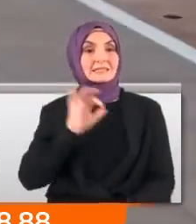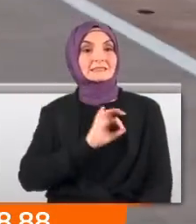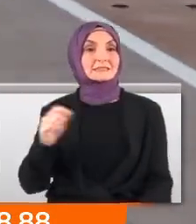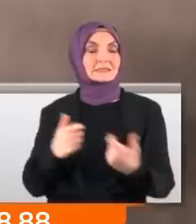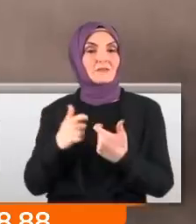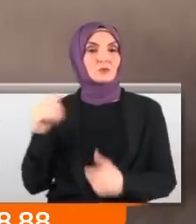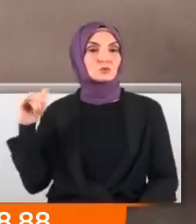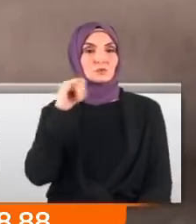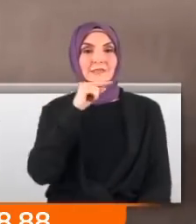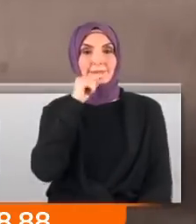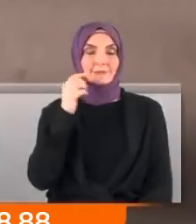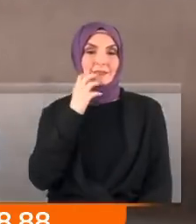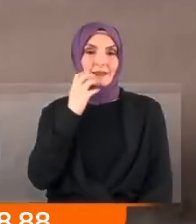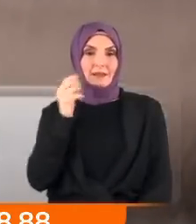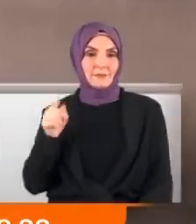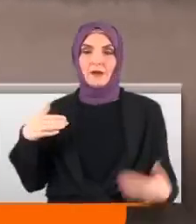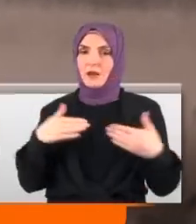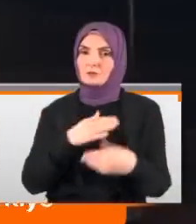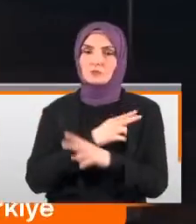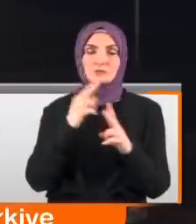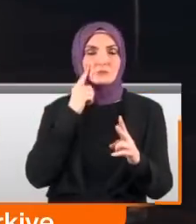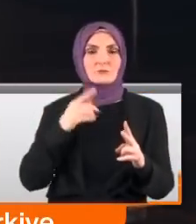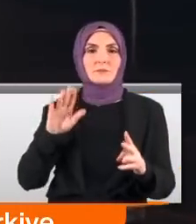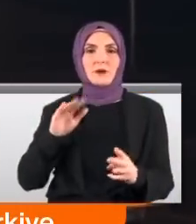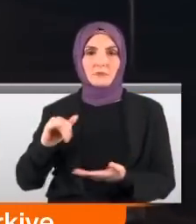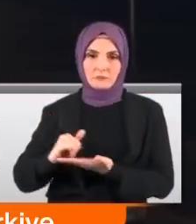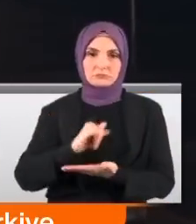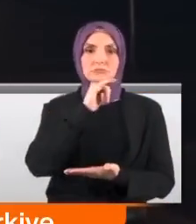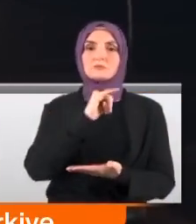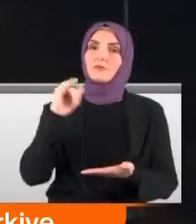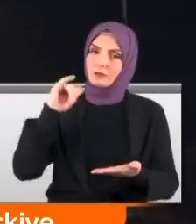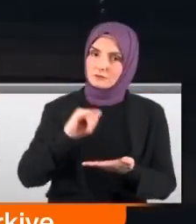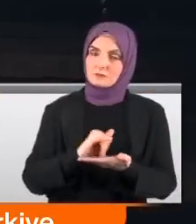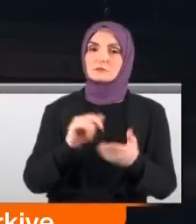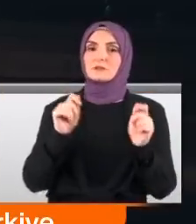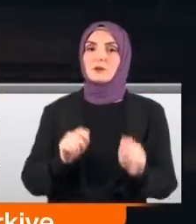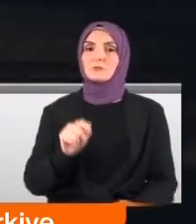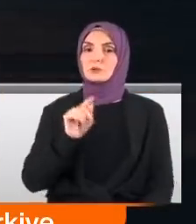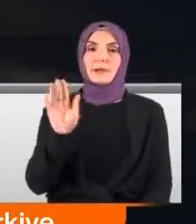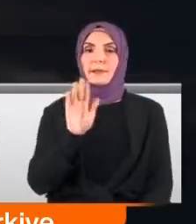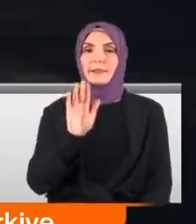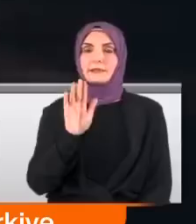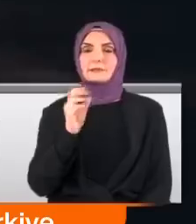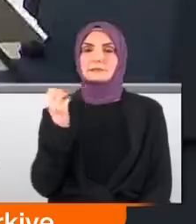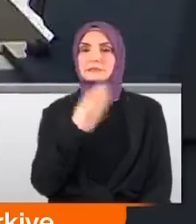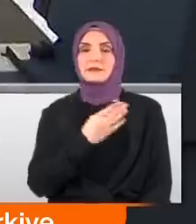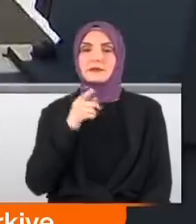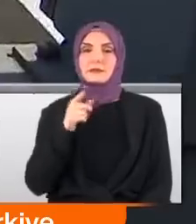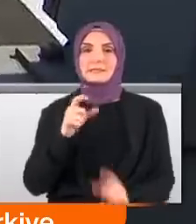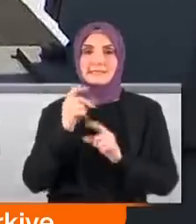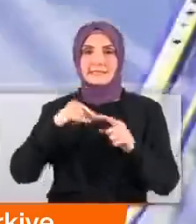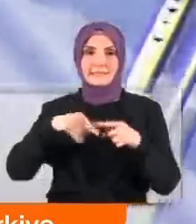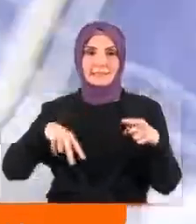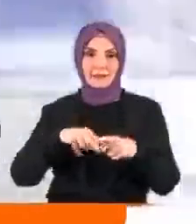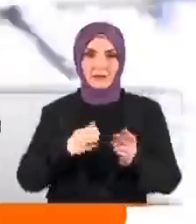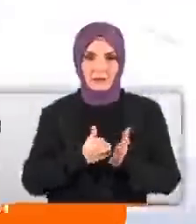gündüz fark etmeksizin kalkış iniş yapabilecek. 50'ye yakın SİHA TCG Anadolu'ya konuşlandırılacak. 8